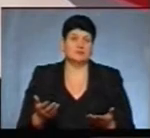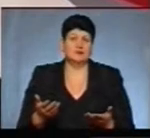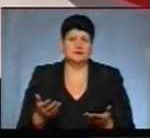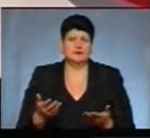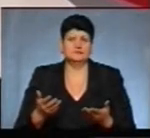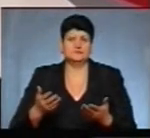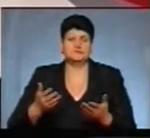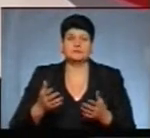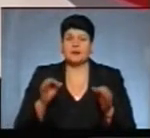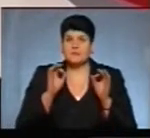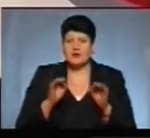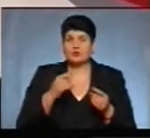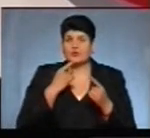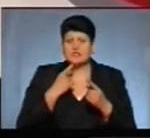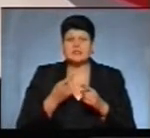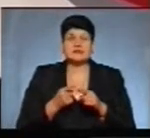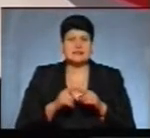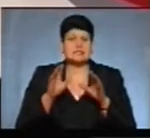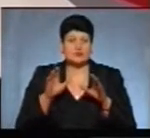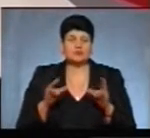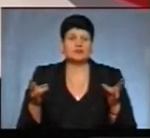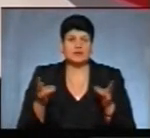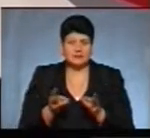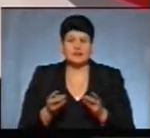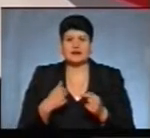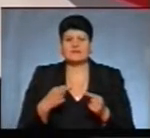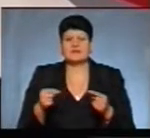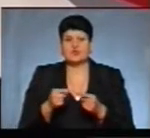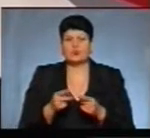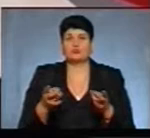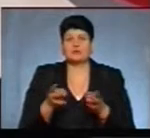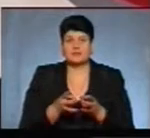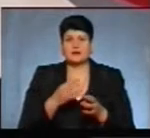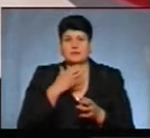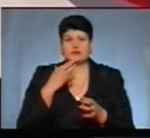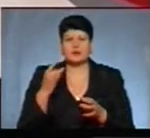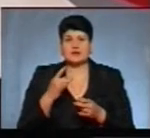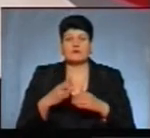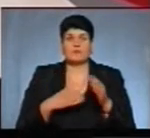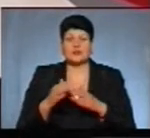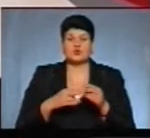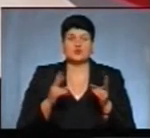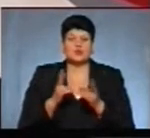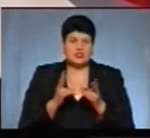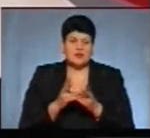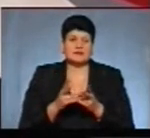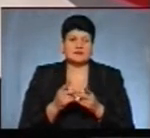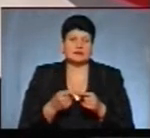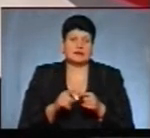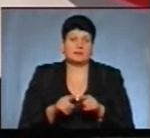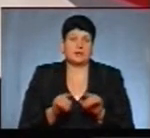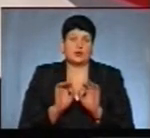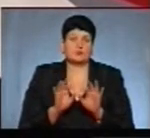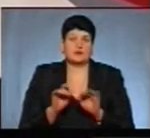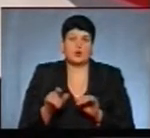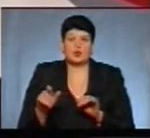Правду кажучи, цей закон потрібен. Я визначаю його як потрібним. Неодноразово в практиці зустрічався з такими розповідями людей,